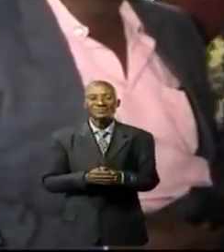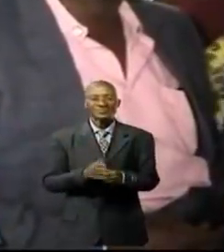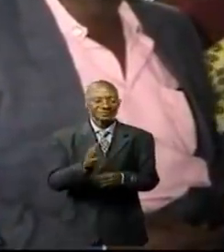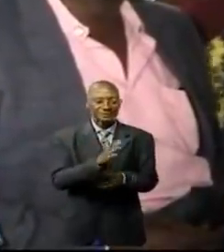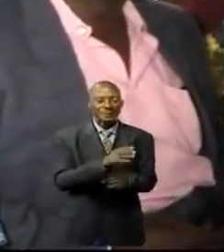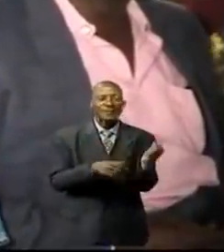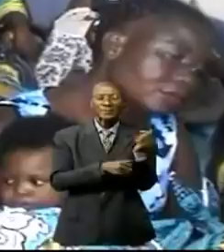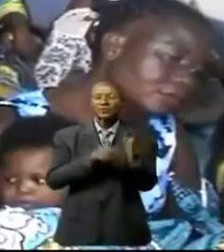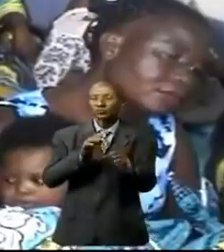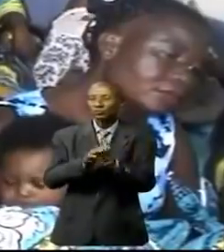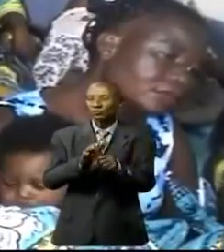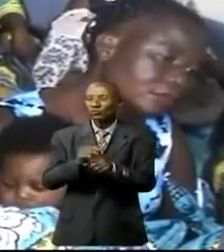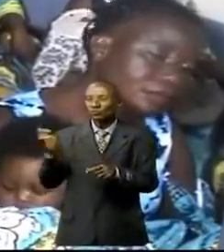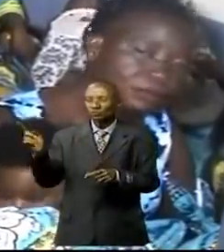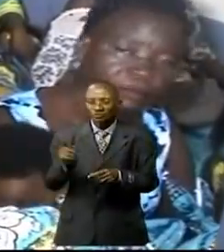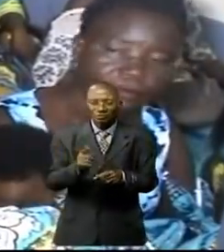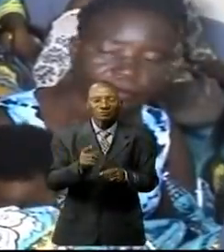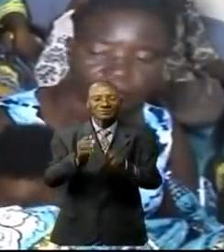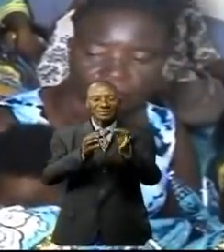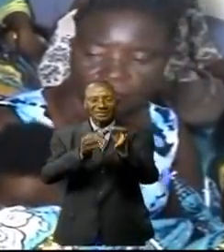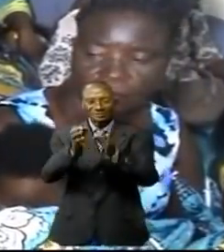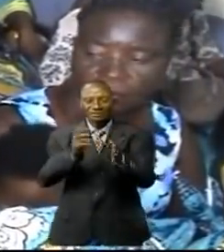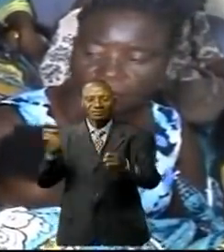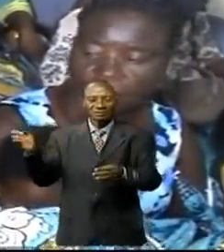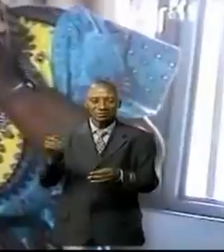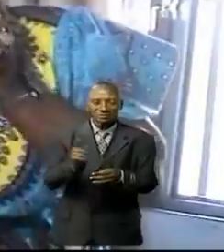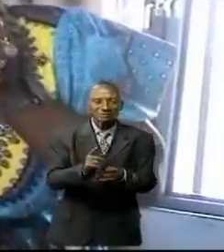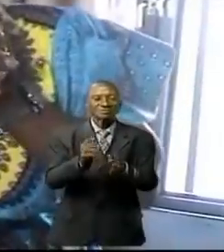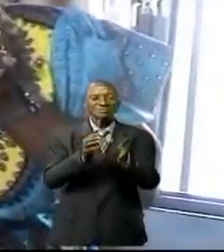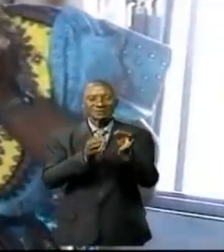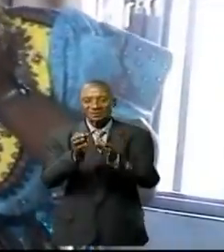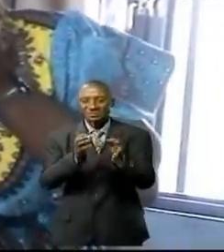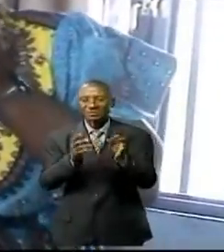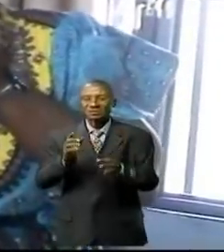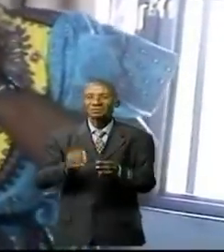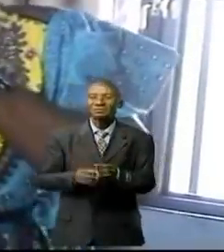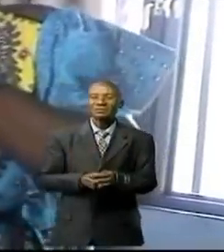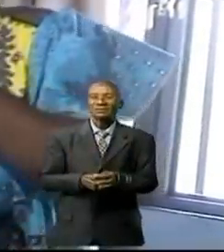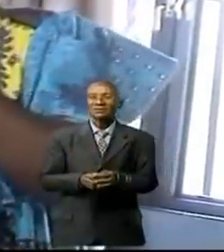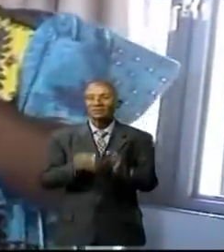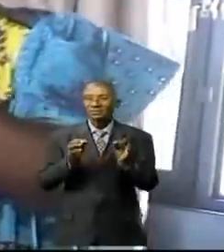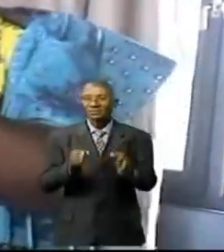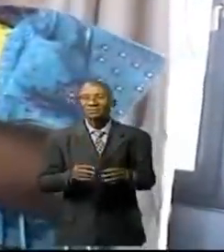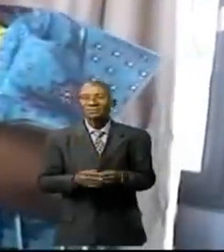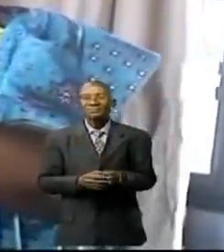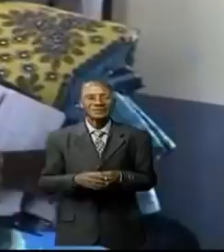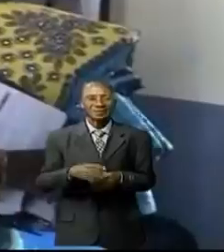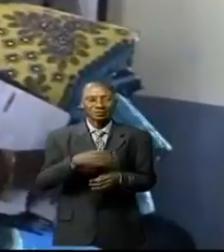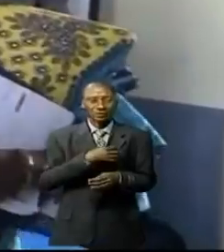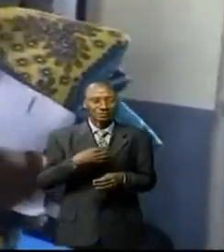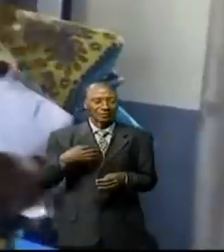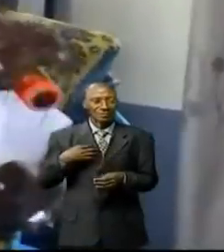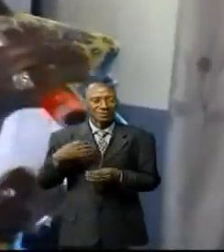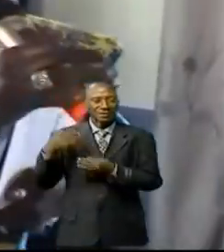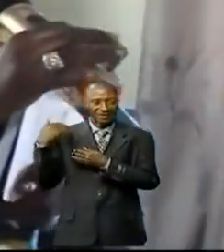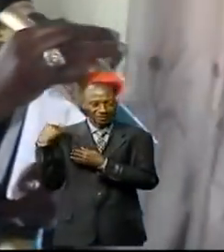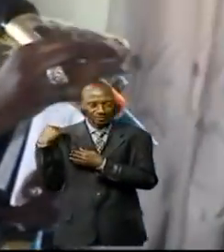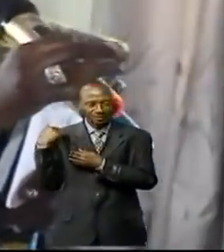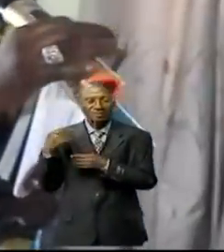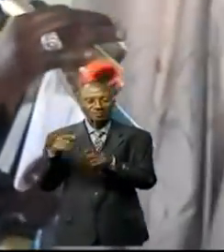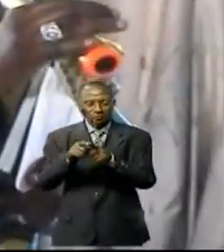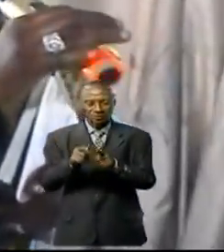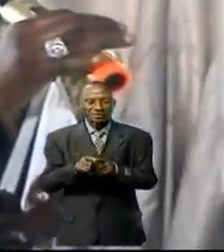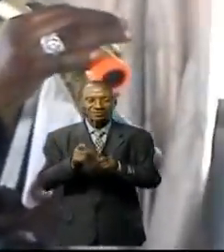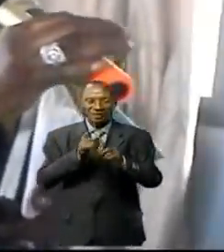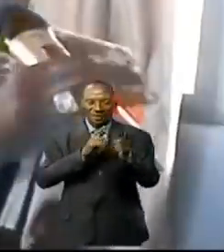personnalités, notamment Mesdames Guigui, Diangou Kouloua et Maïsa Gracia qui ont éveillé la conscience